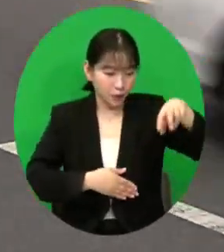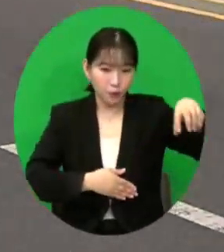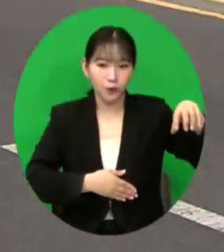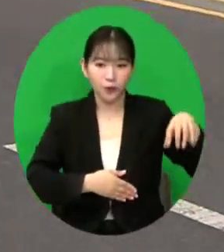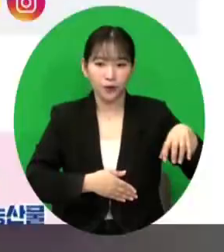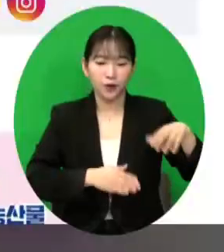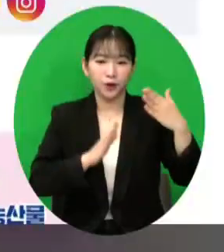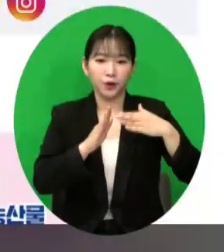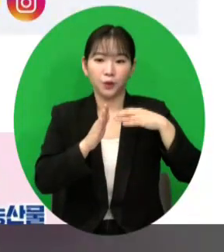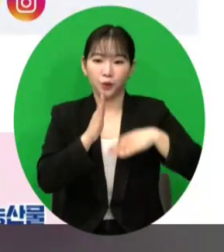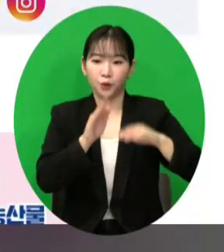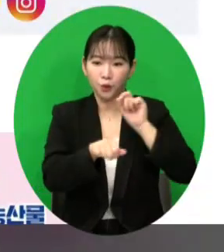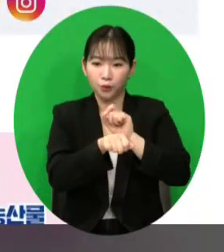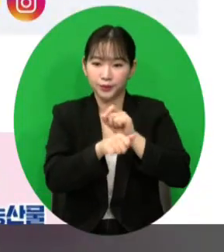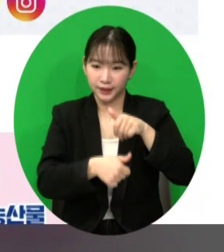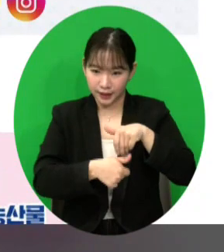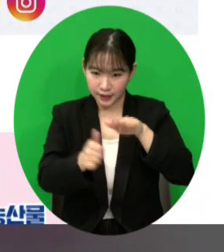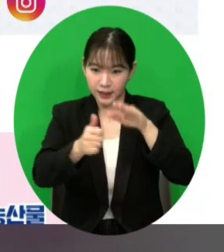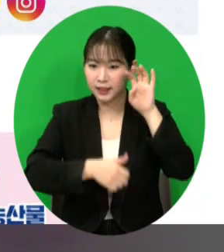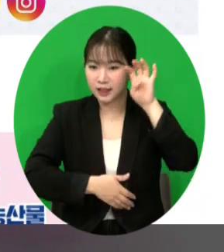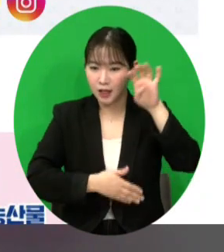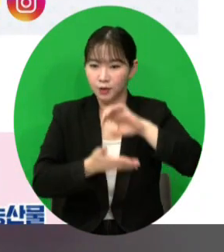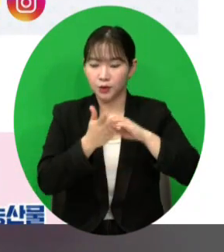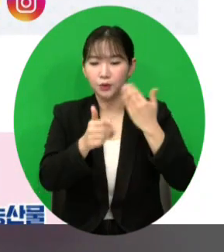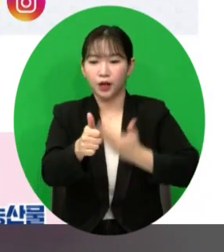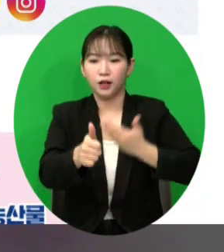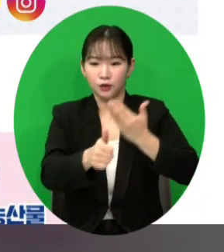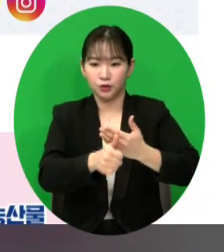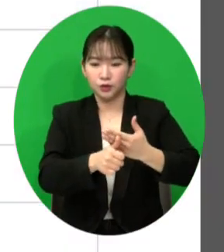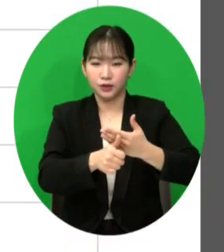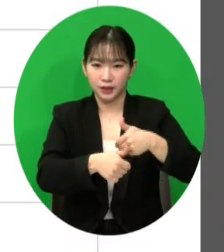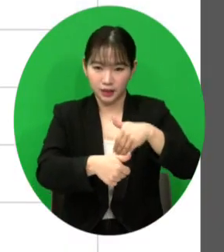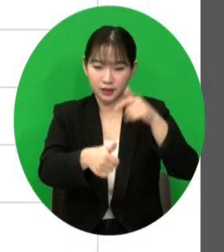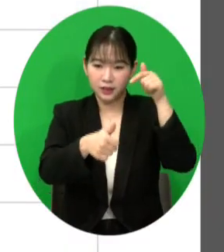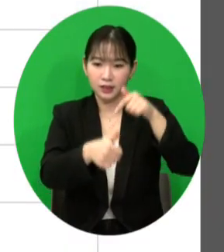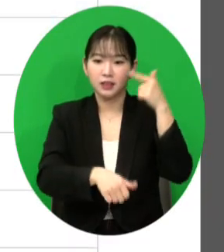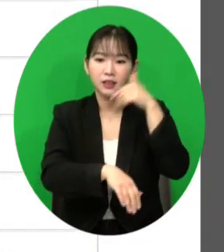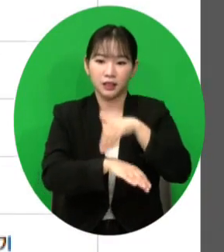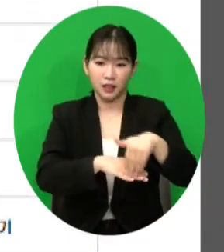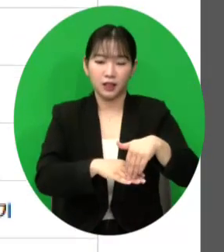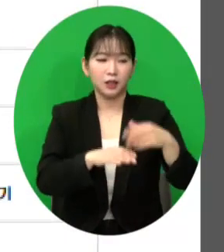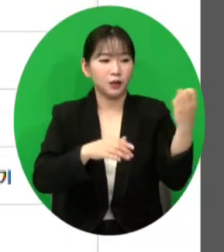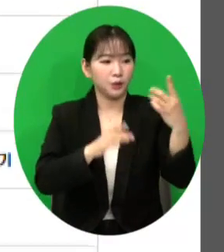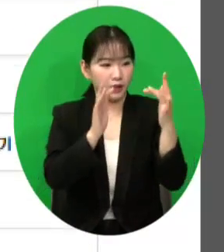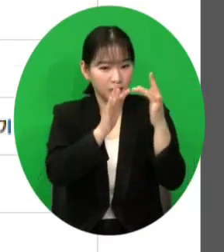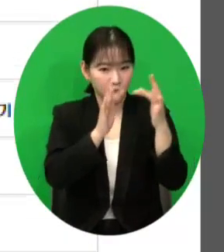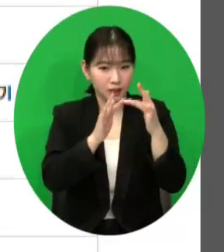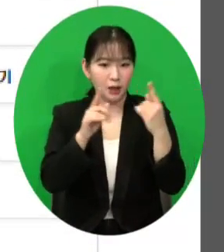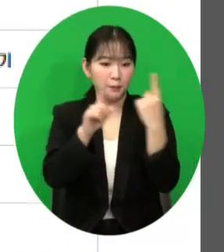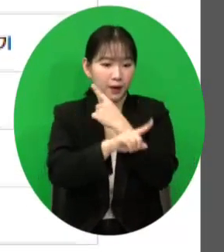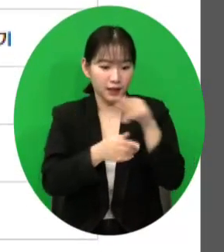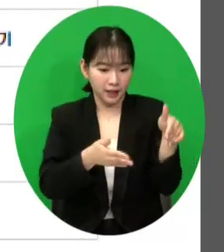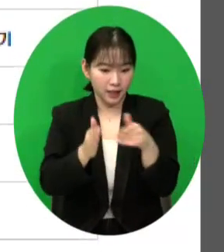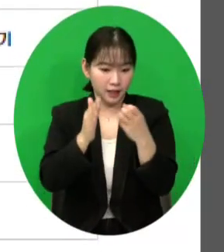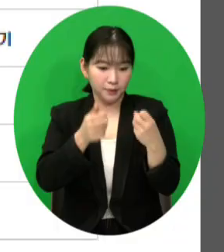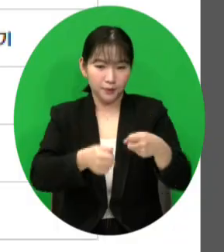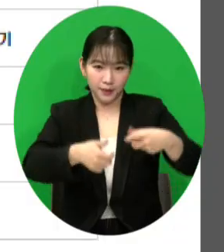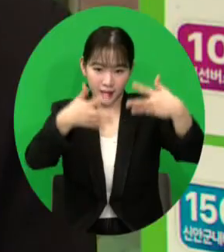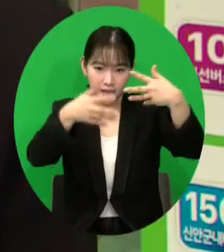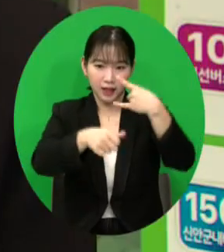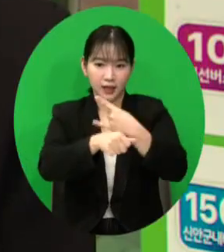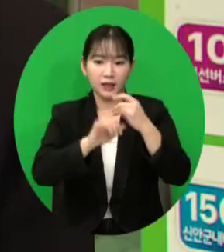배치해 안내하기로 했습니다. 또한 주요 포털 사이트 지도에도 개편 노선을 띄워 시민 편의를 확보하기로